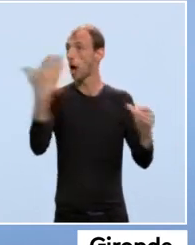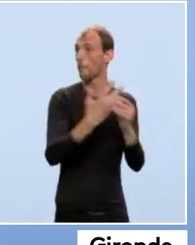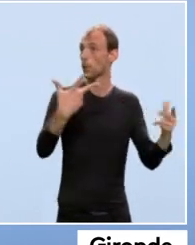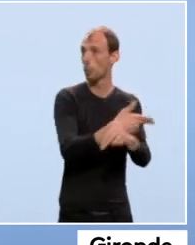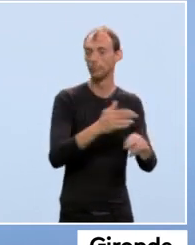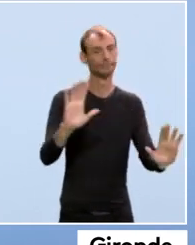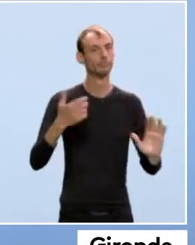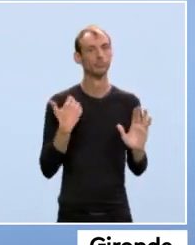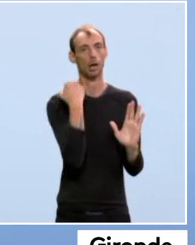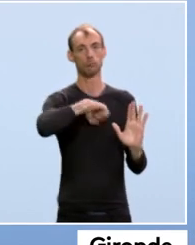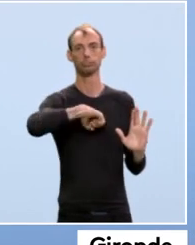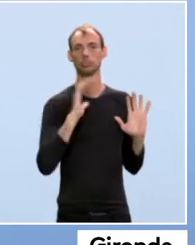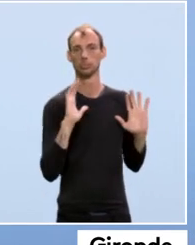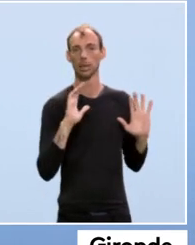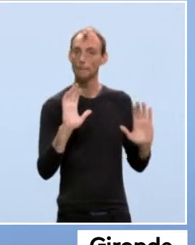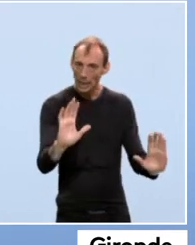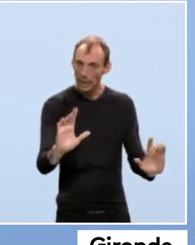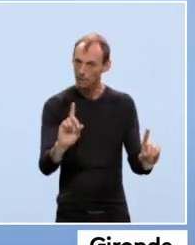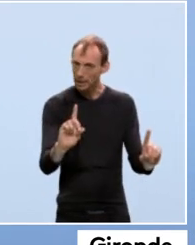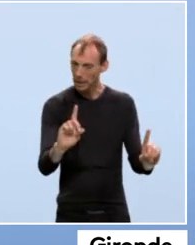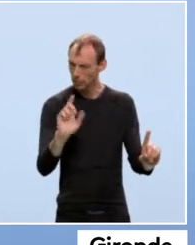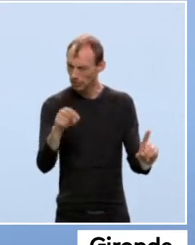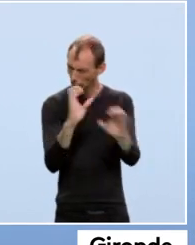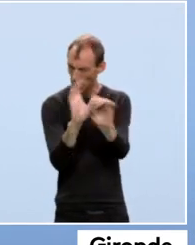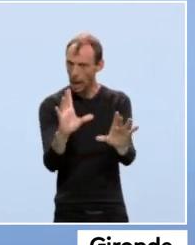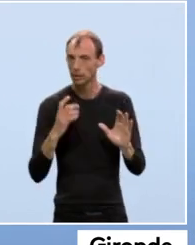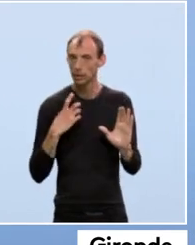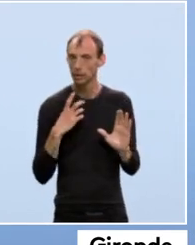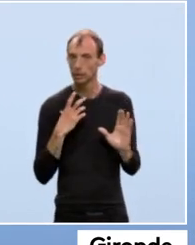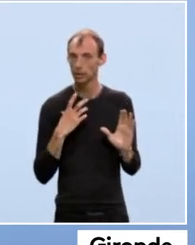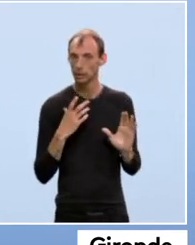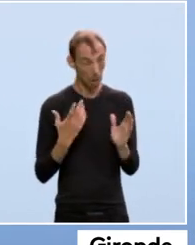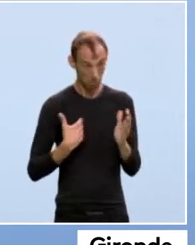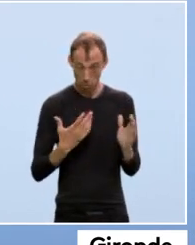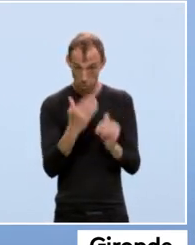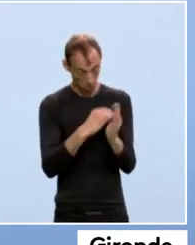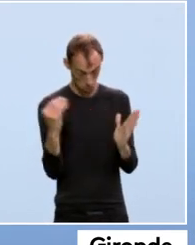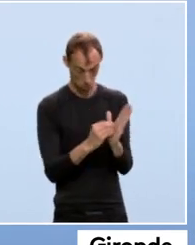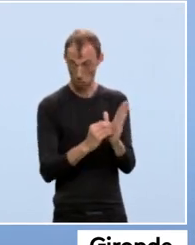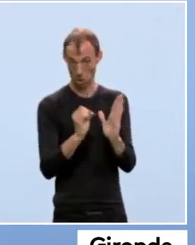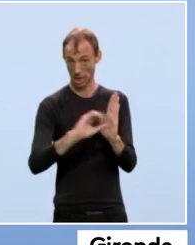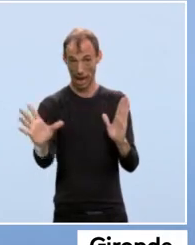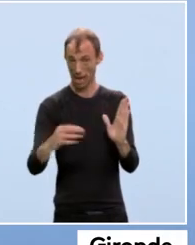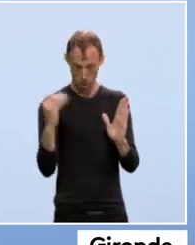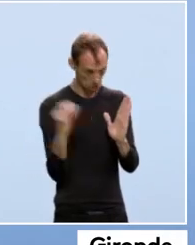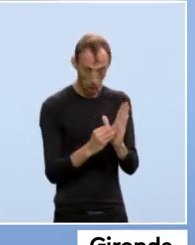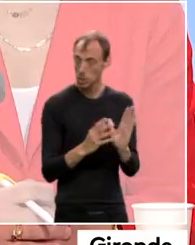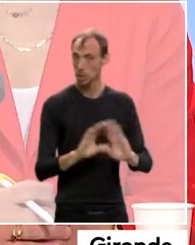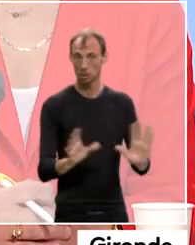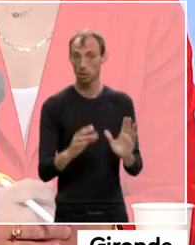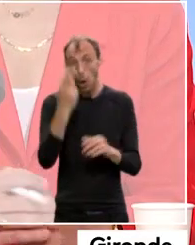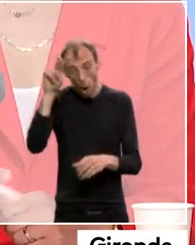mais attention on s'entend bien on s'entend bien ça c'est noir sur blanc dans l'accord on ne quittera pas l'Union européenne ni la monnaie unique